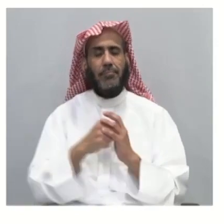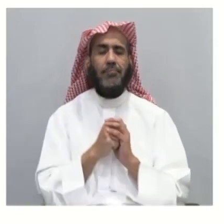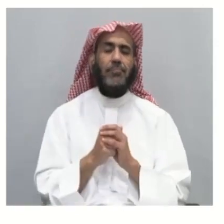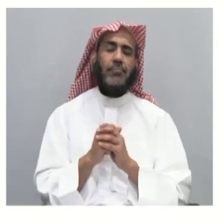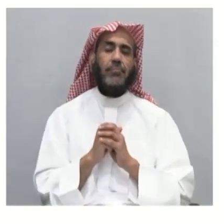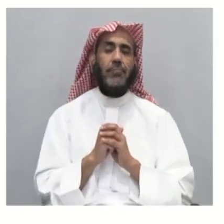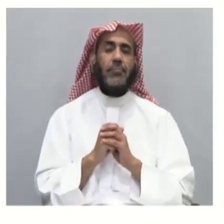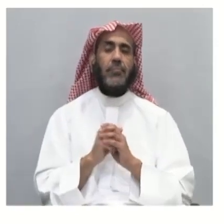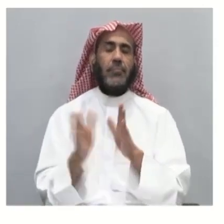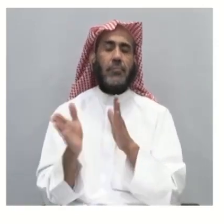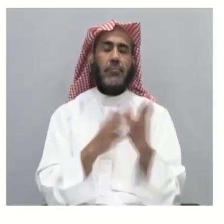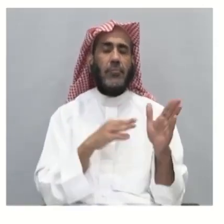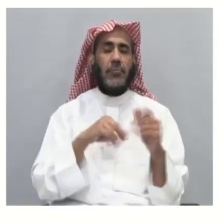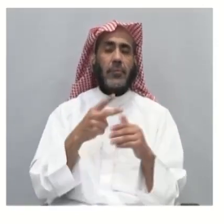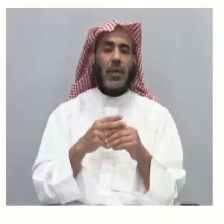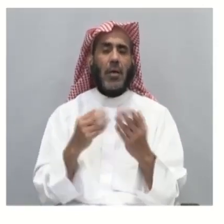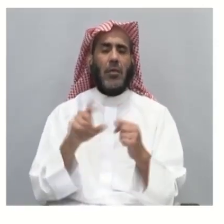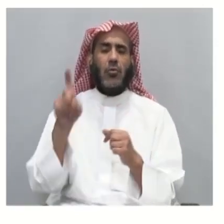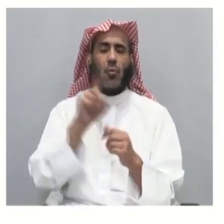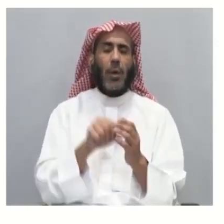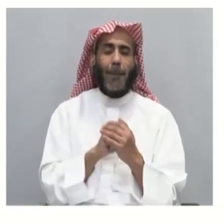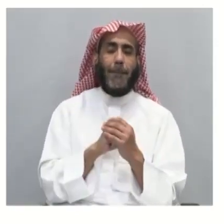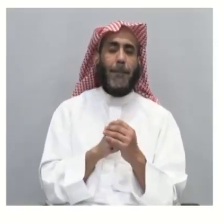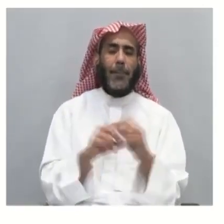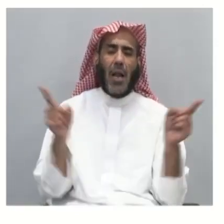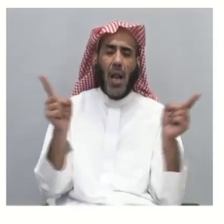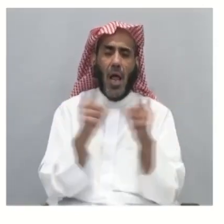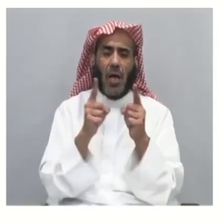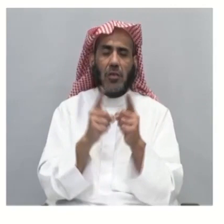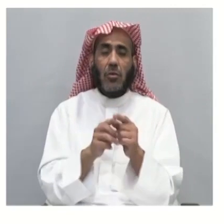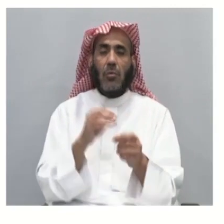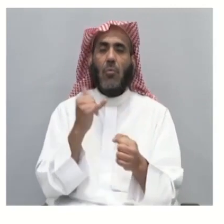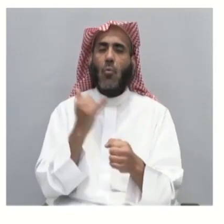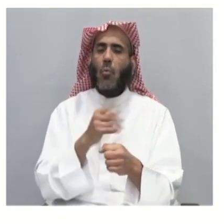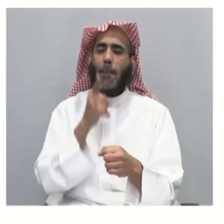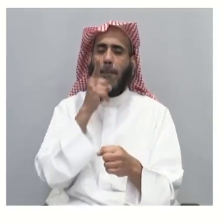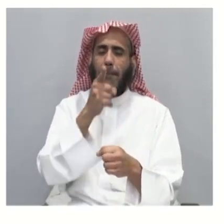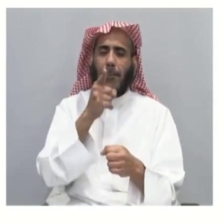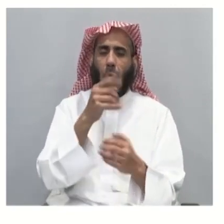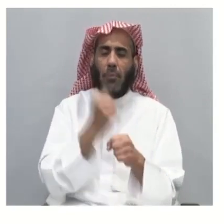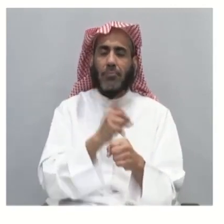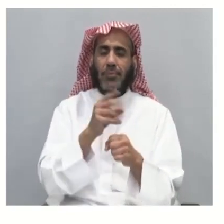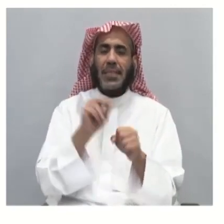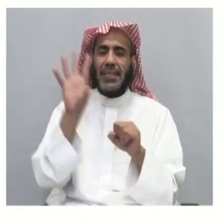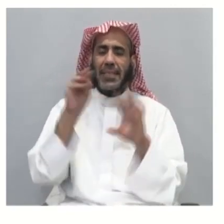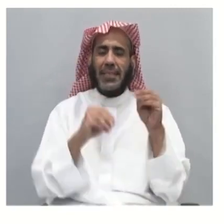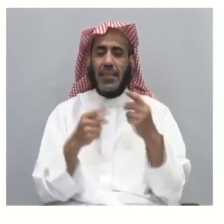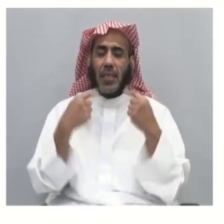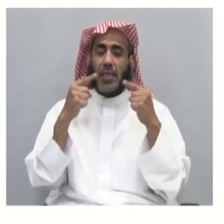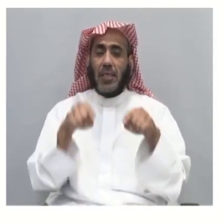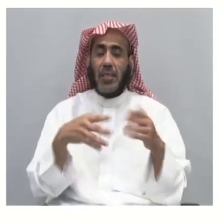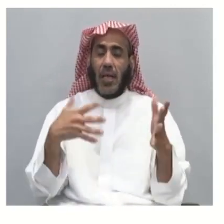اخرى بعد ذلك ياتينا هذا السؤال يقول لخص وهذا دورك انت الان لخص قصه عشت